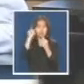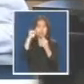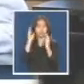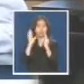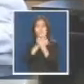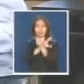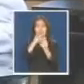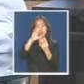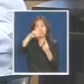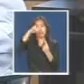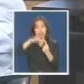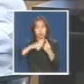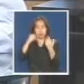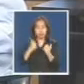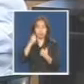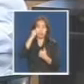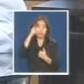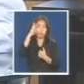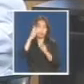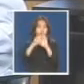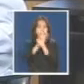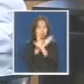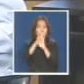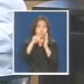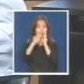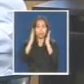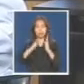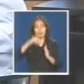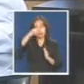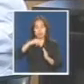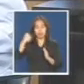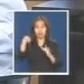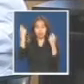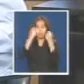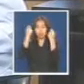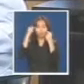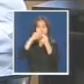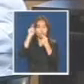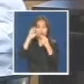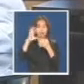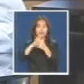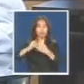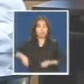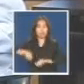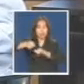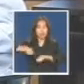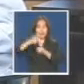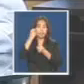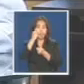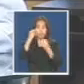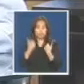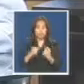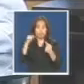ที่ผ่านมานะครับพี่น้องประชาชนคนไทยส่วนใหญ่ก็ได้มีโอกาสที่จะฉลองเทศกาลสงกรานต์ซึ่งถือเป็นปีใหม่ของ